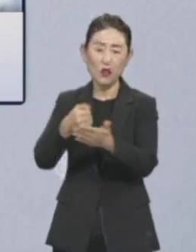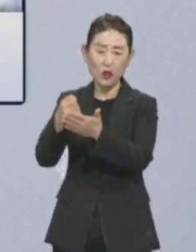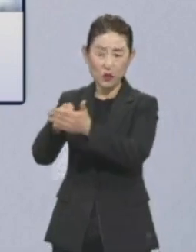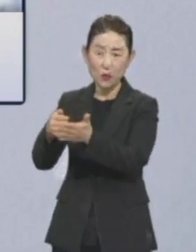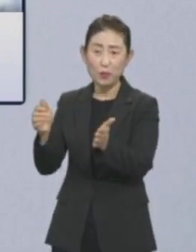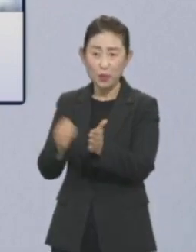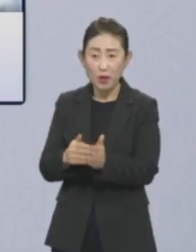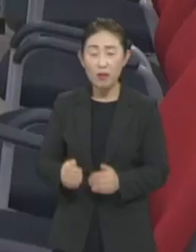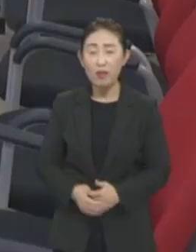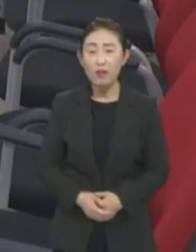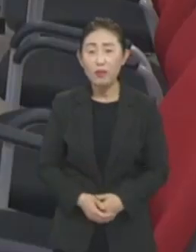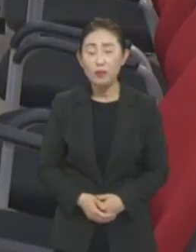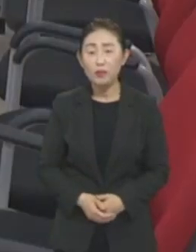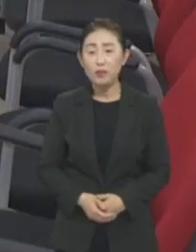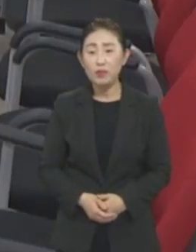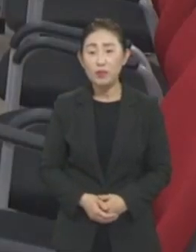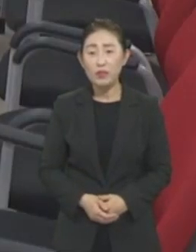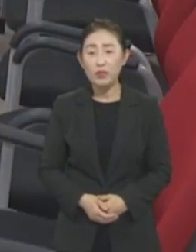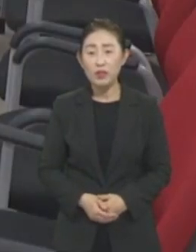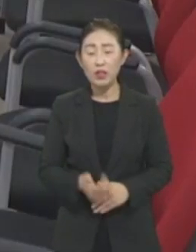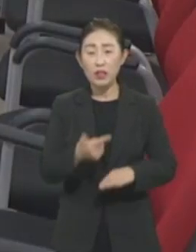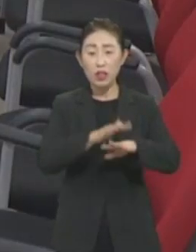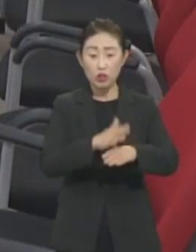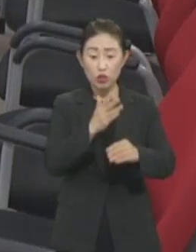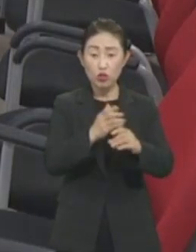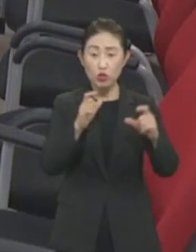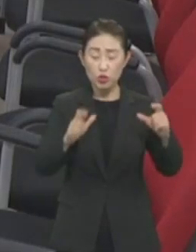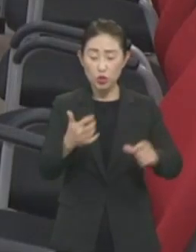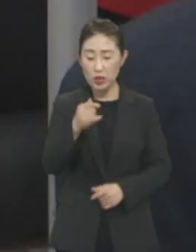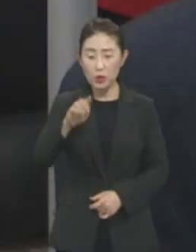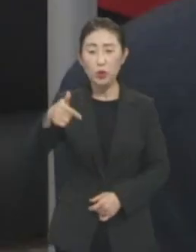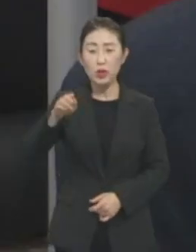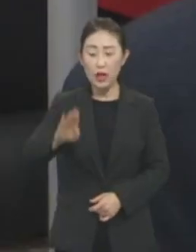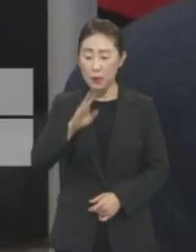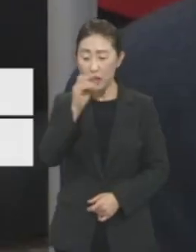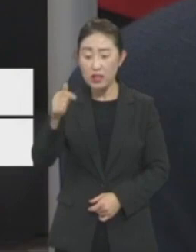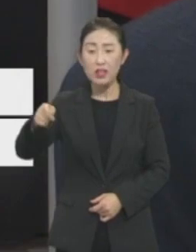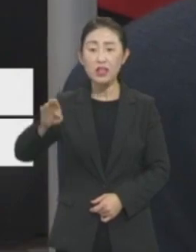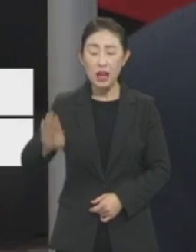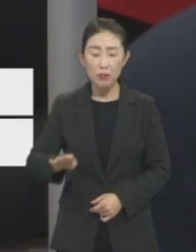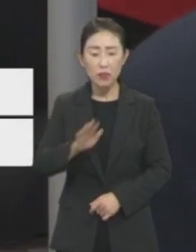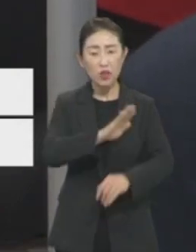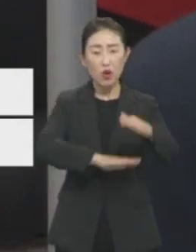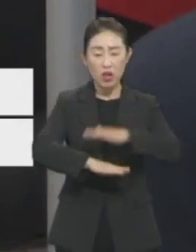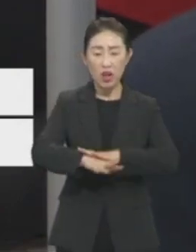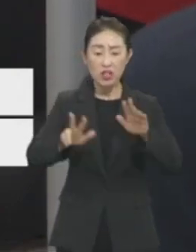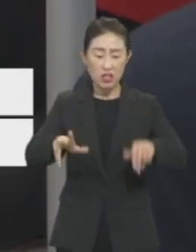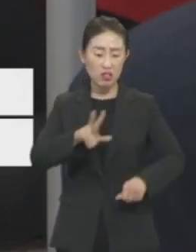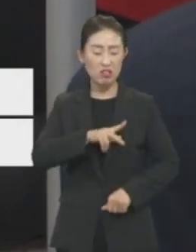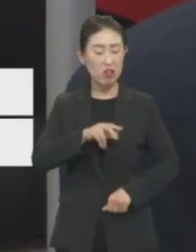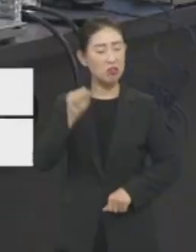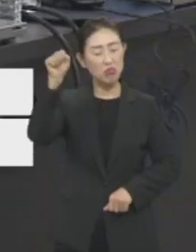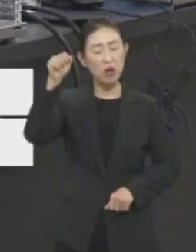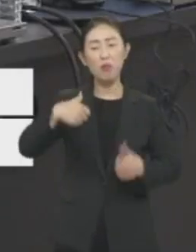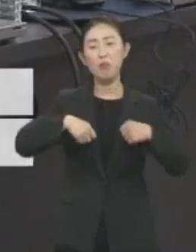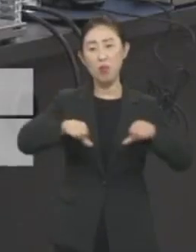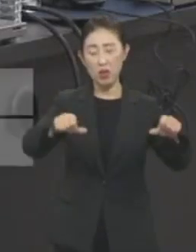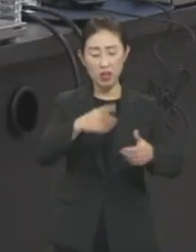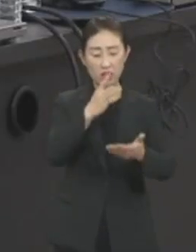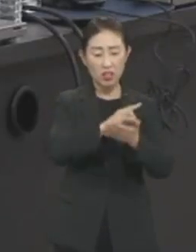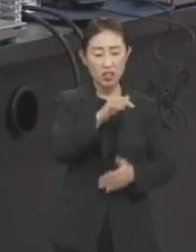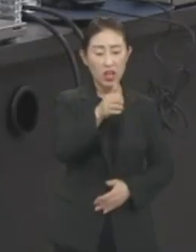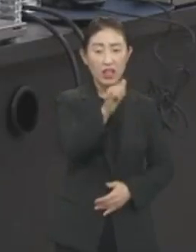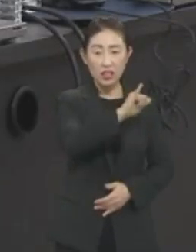후보도 확정됩니다 다 대전 중와 종갑 아산은여 원들의 마로